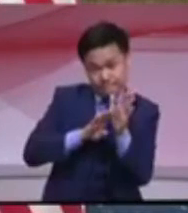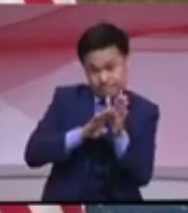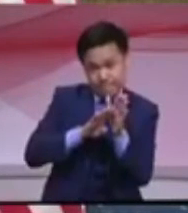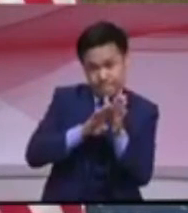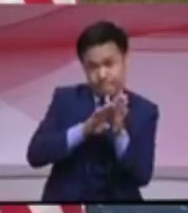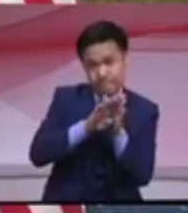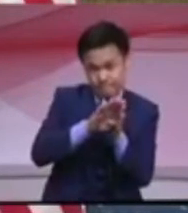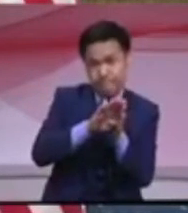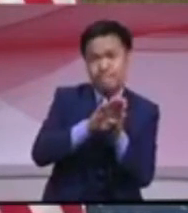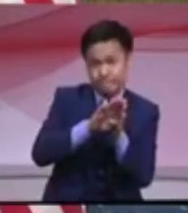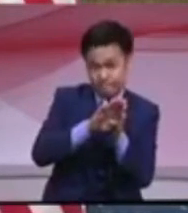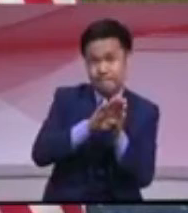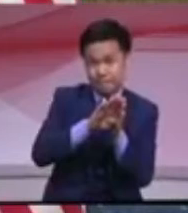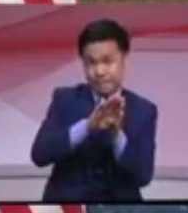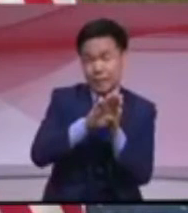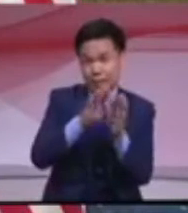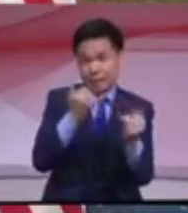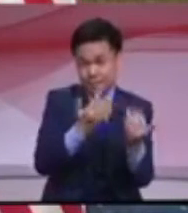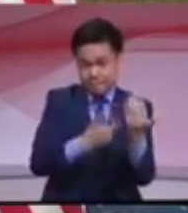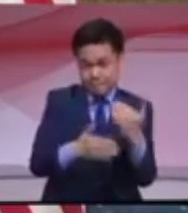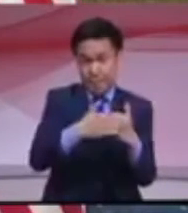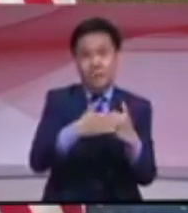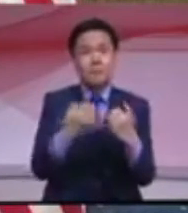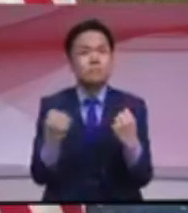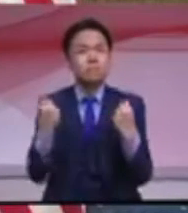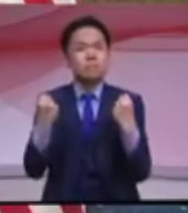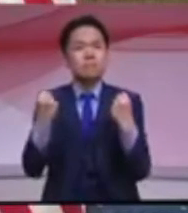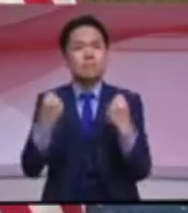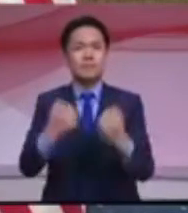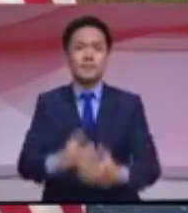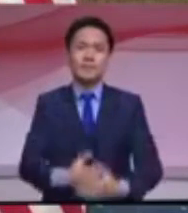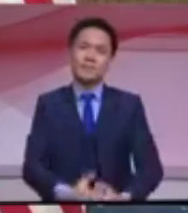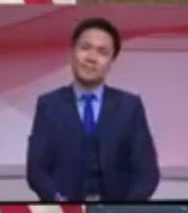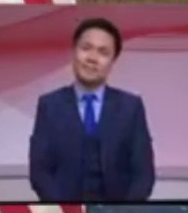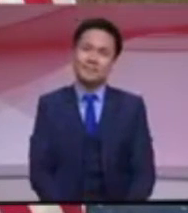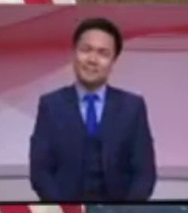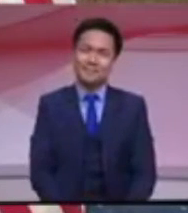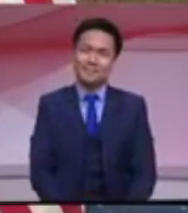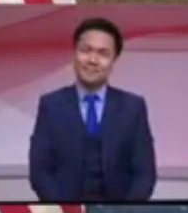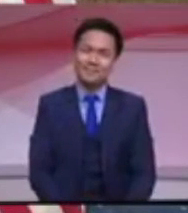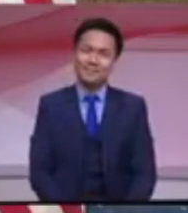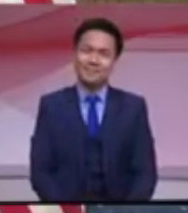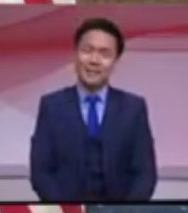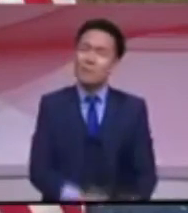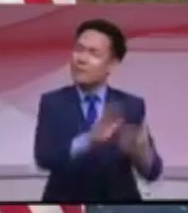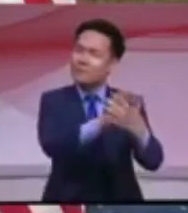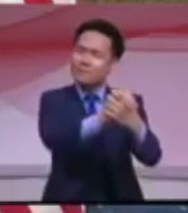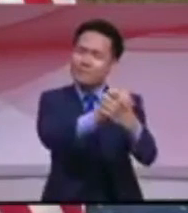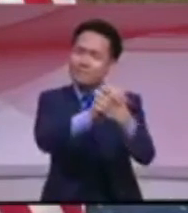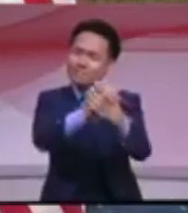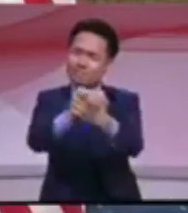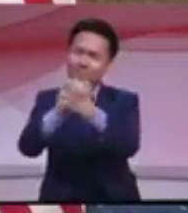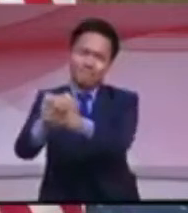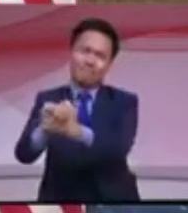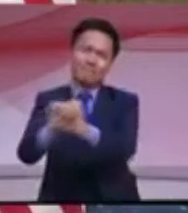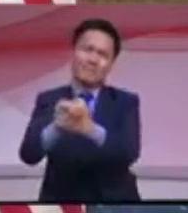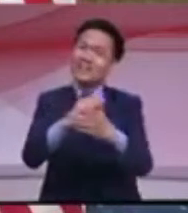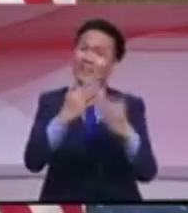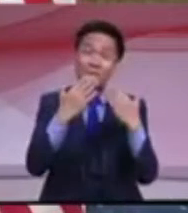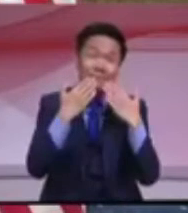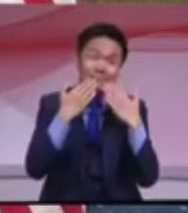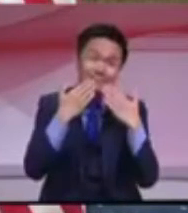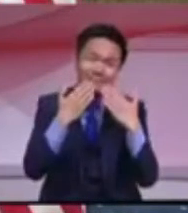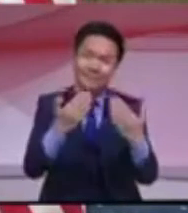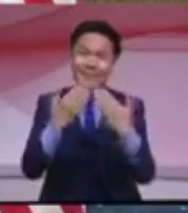positif ke arah pemulihan Saya ingin mengucapkan sabas dan terima